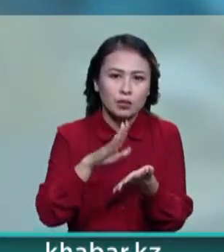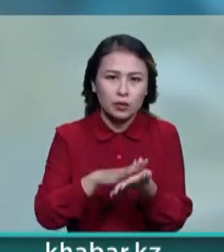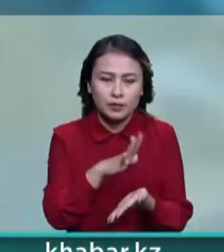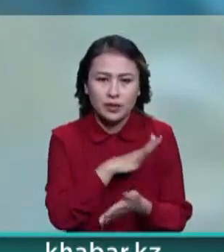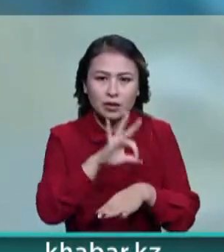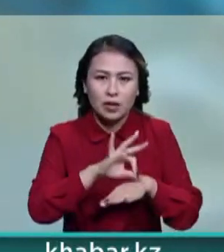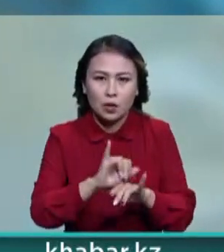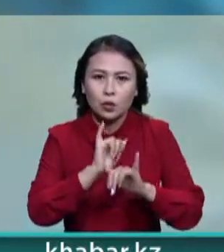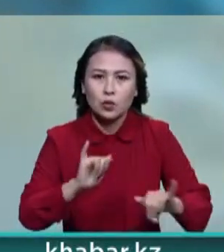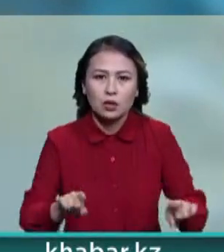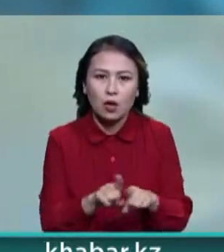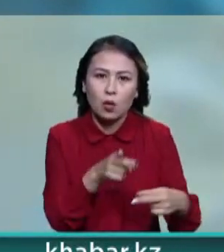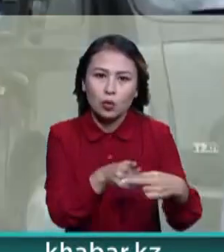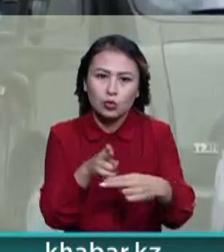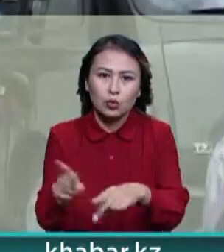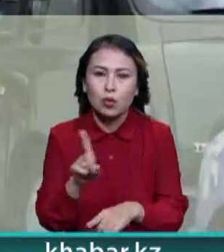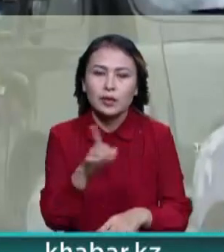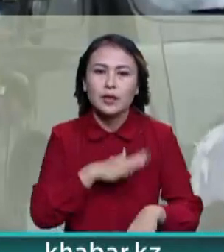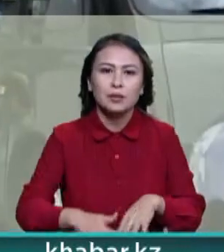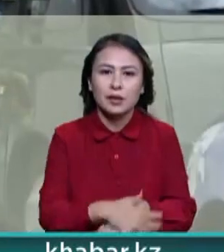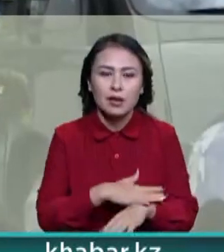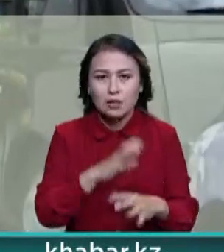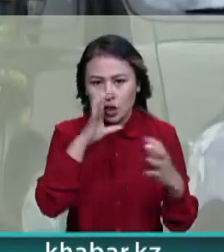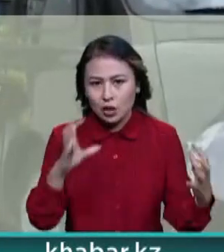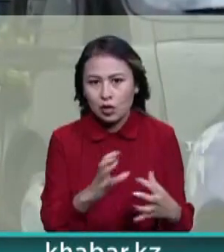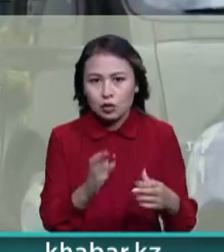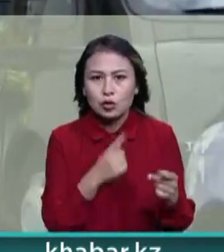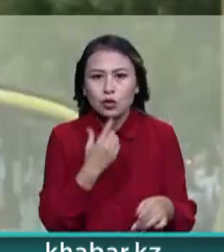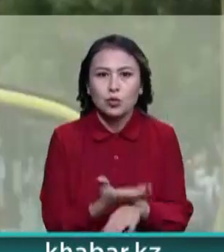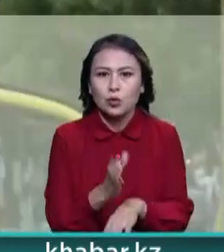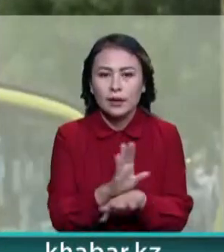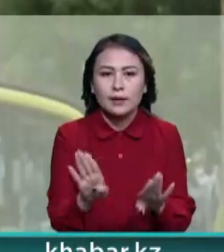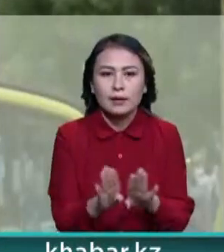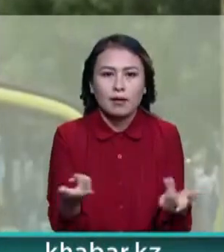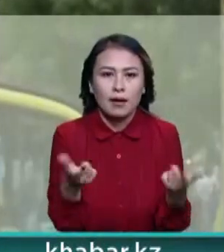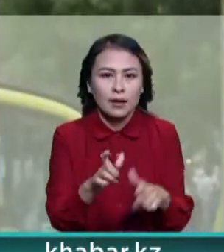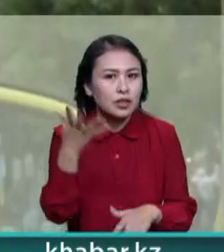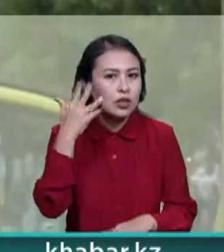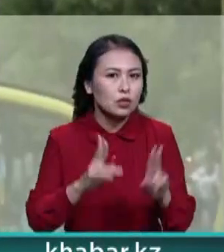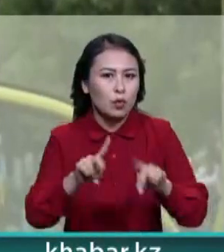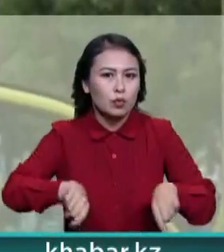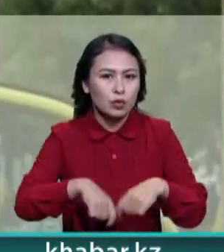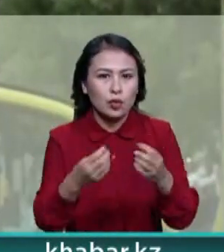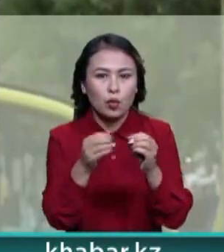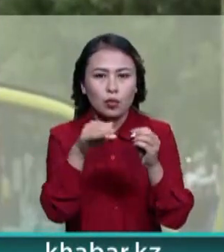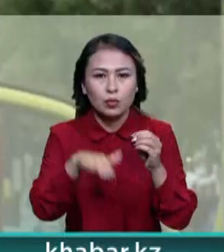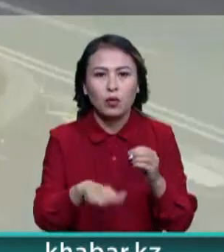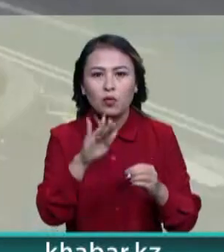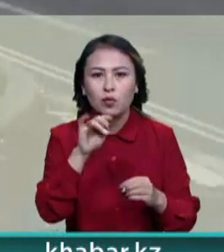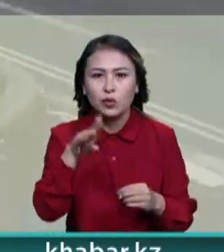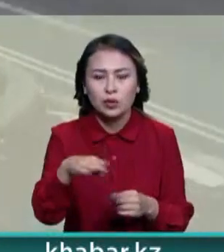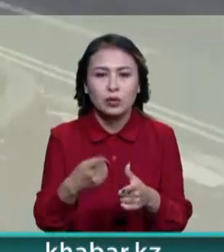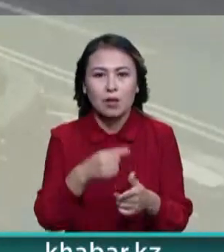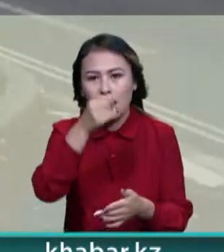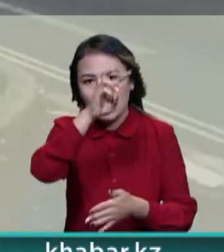болды. Індеттің таралуына тосқауыл қою үшін ел билігі сақтық шараларын күшейтті. Енді карантин режимін бұзған адам